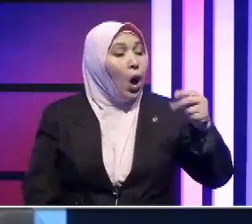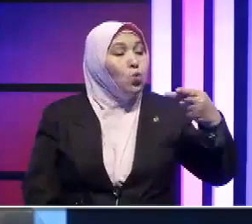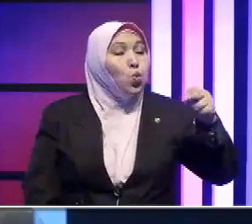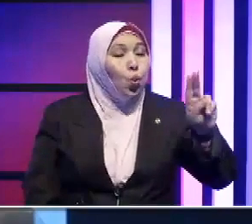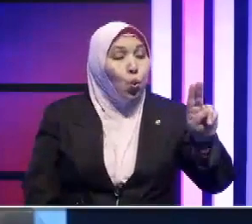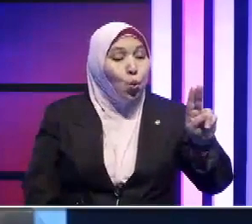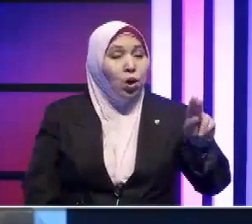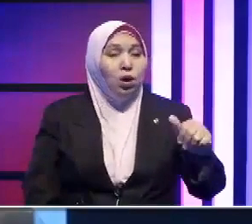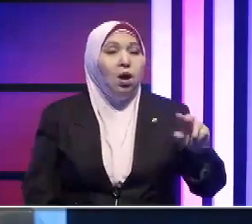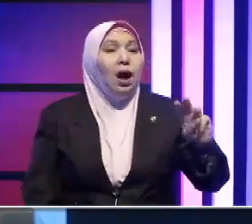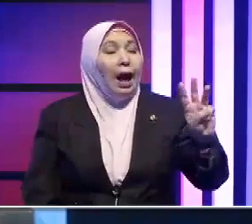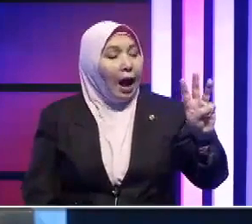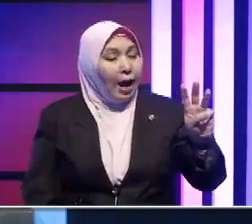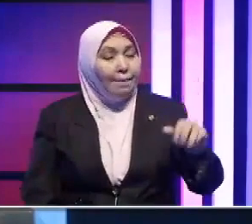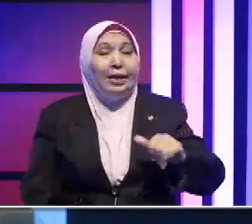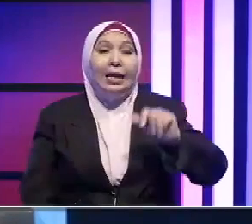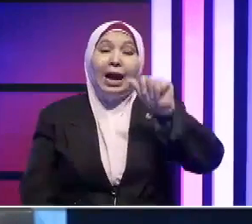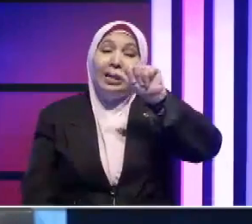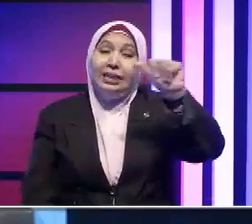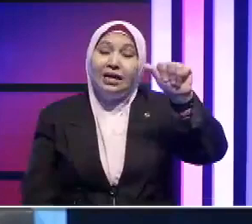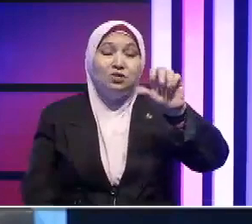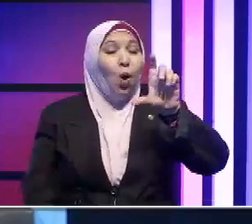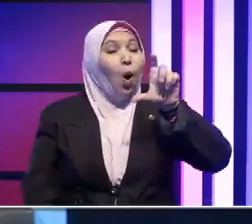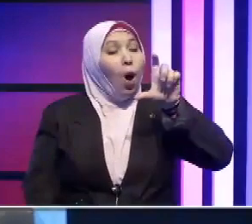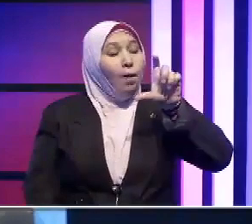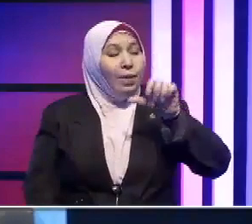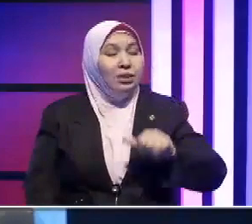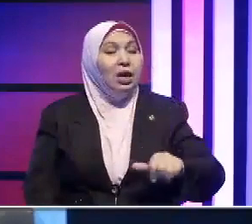bagi depan kena muncung, yang baris atas kita buka.